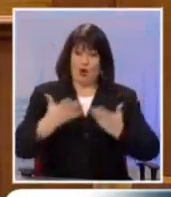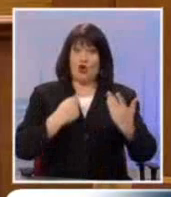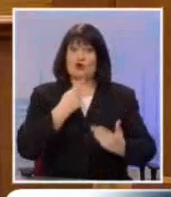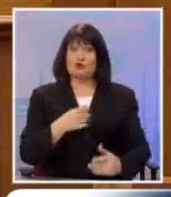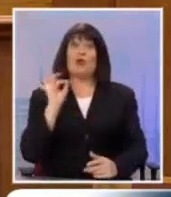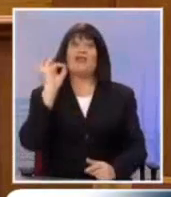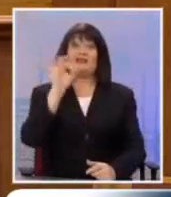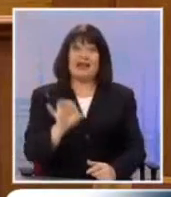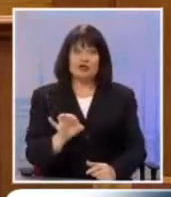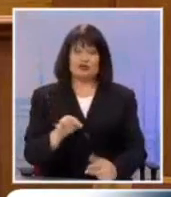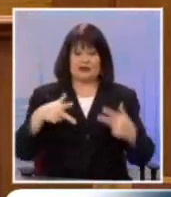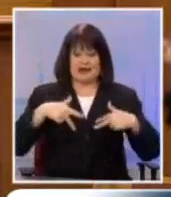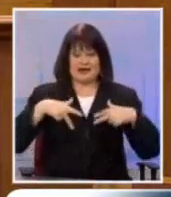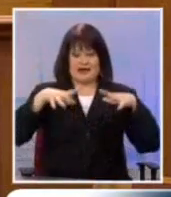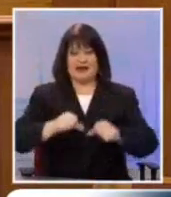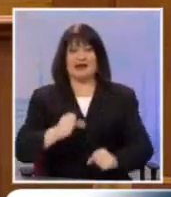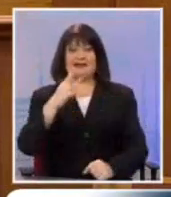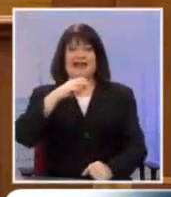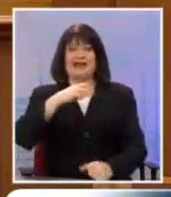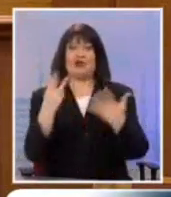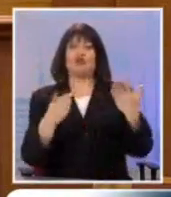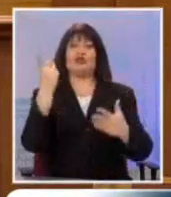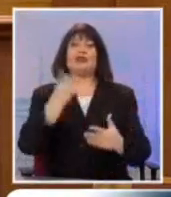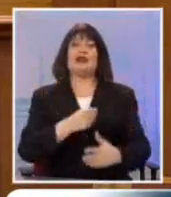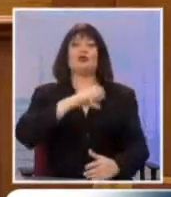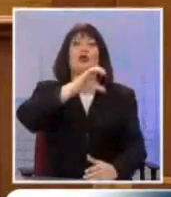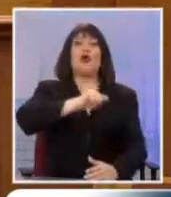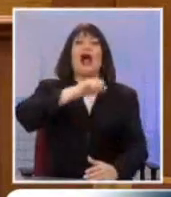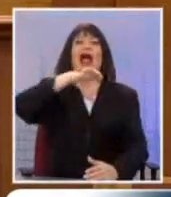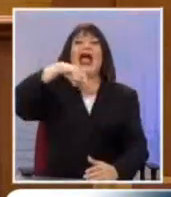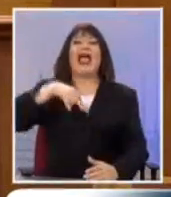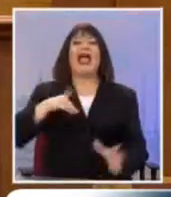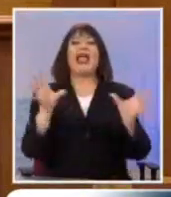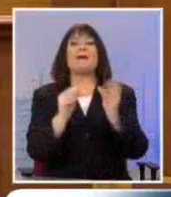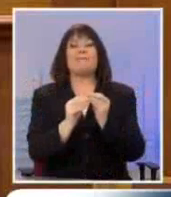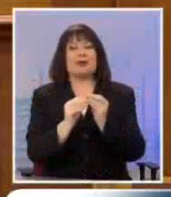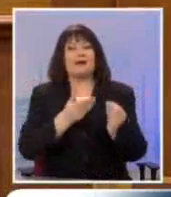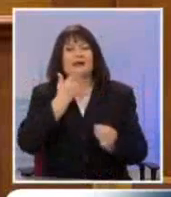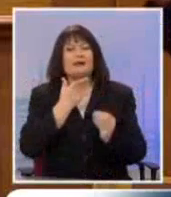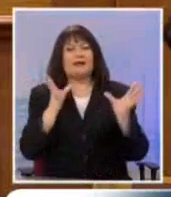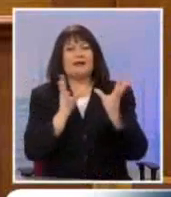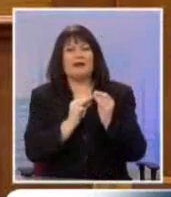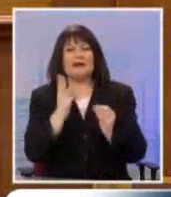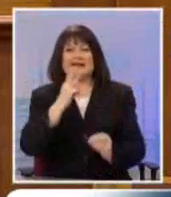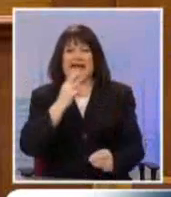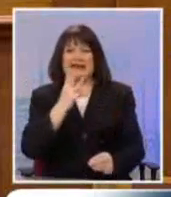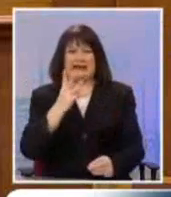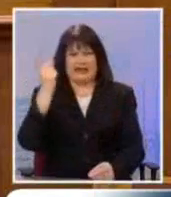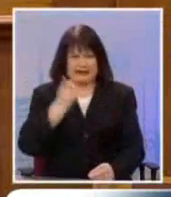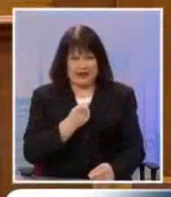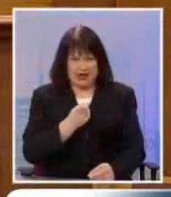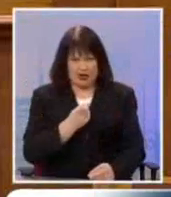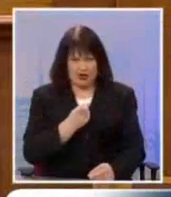θα φτάσουμε σε ένα κράτος με 38% του ΑΕΠ, δηλαδή δαπάνες 38%, 33% αν βγάλουμε